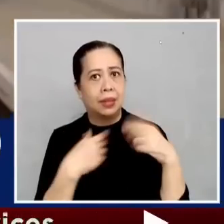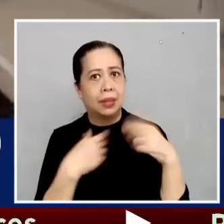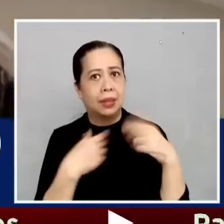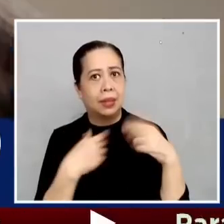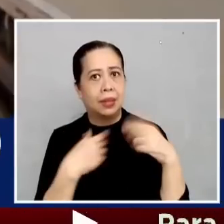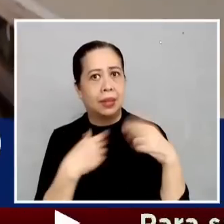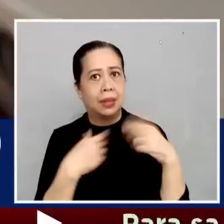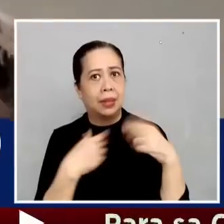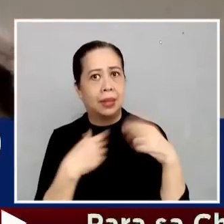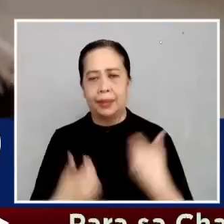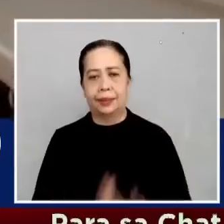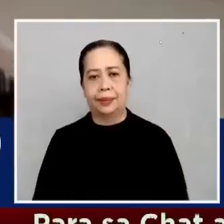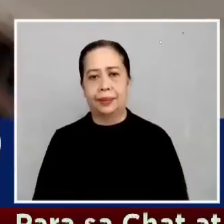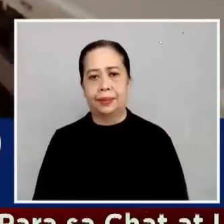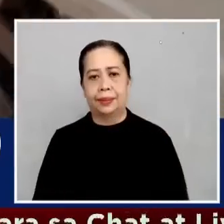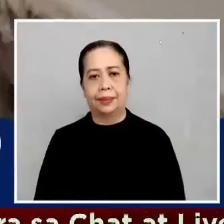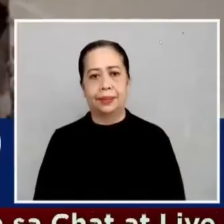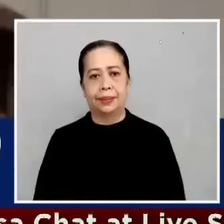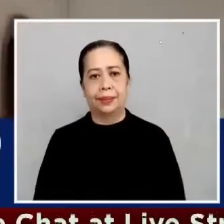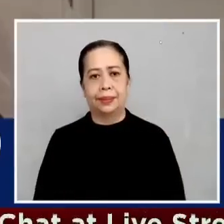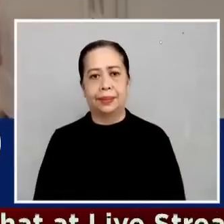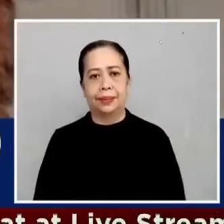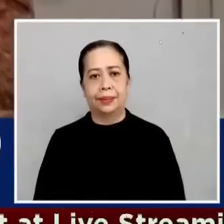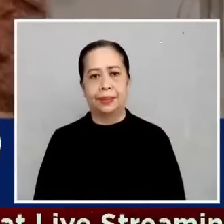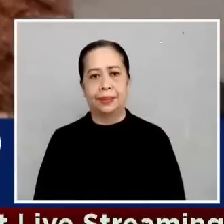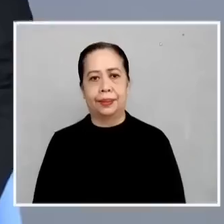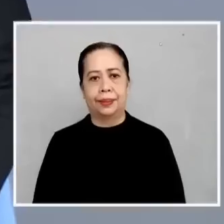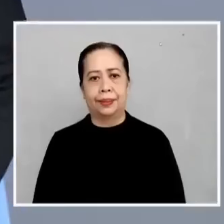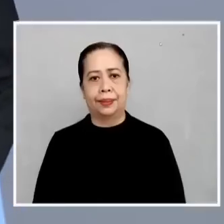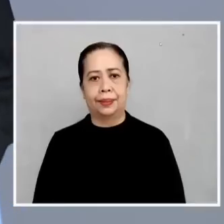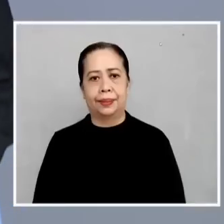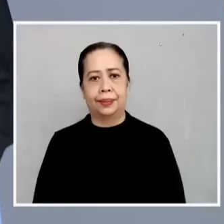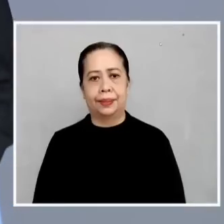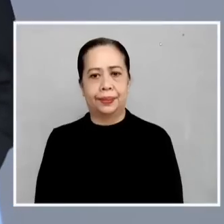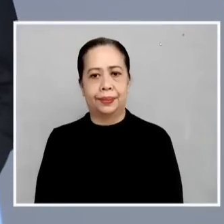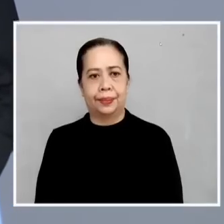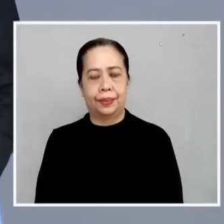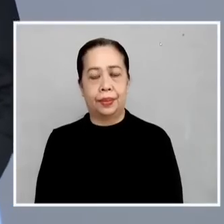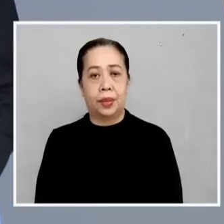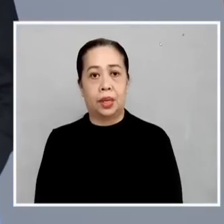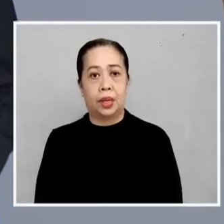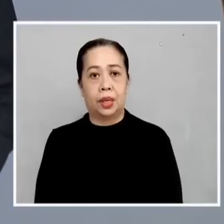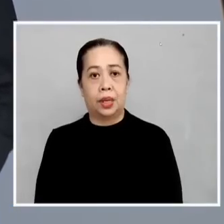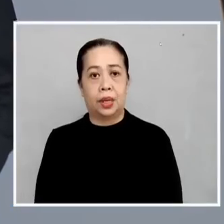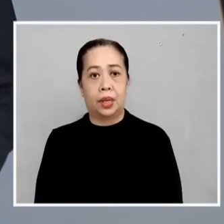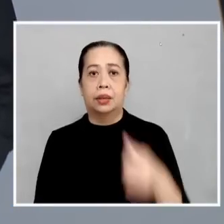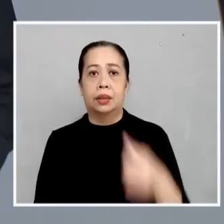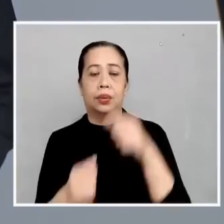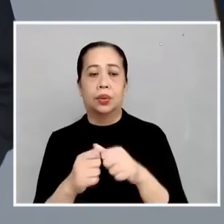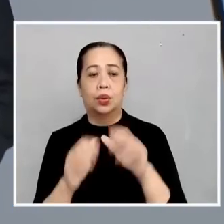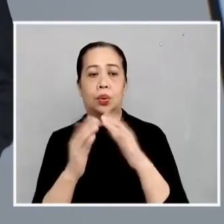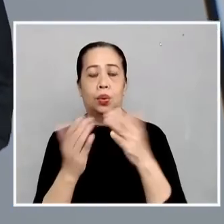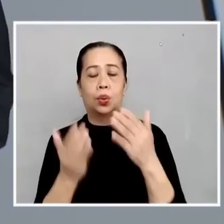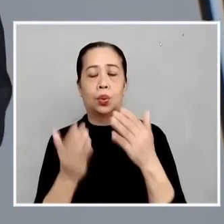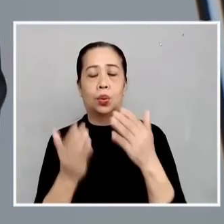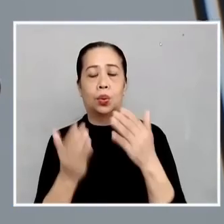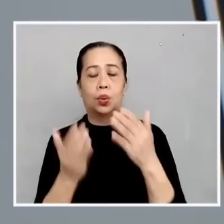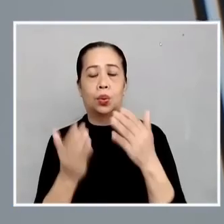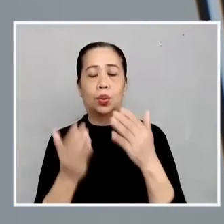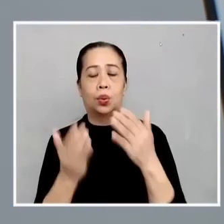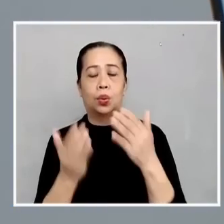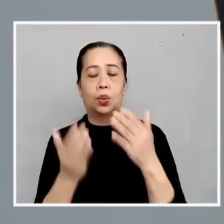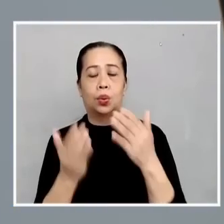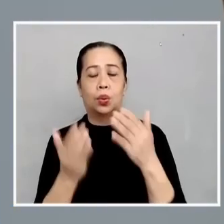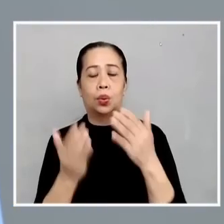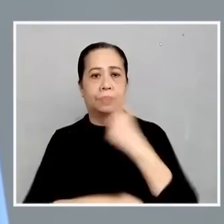Zen Hernandez, ABS-CBN News. Sa paggunita ng World Press Freedom Day, nireklamo